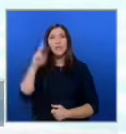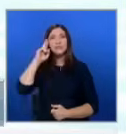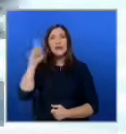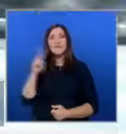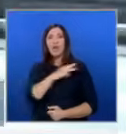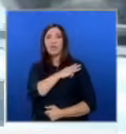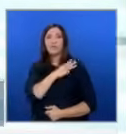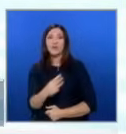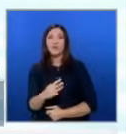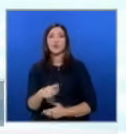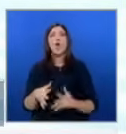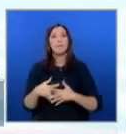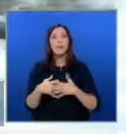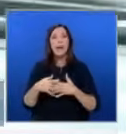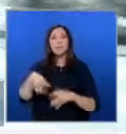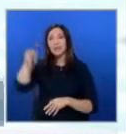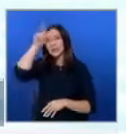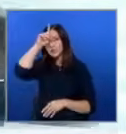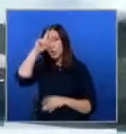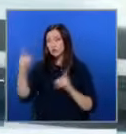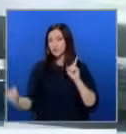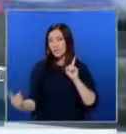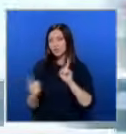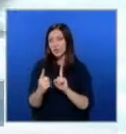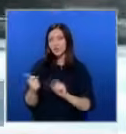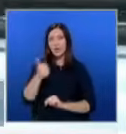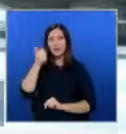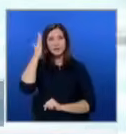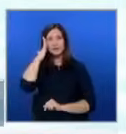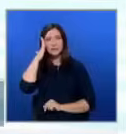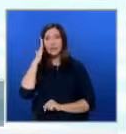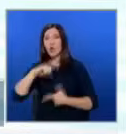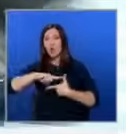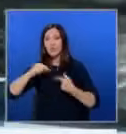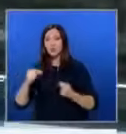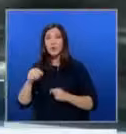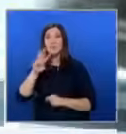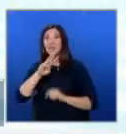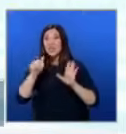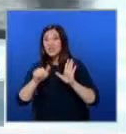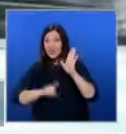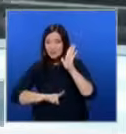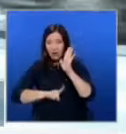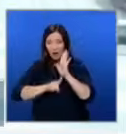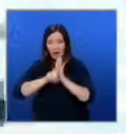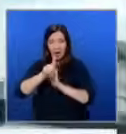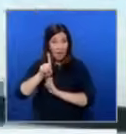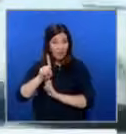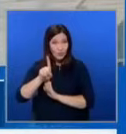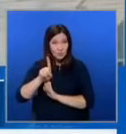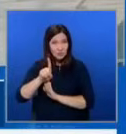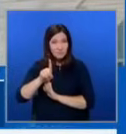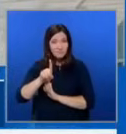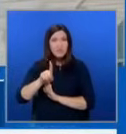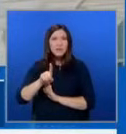Здравейте от Вашингтон. Американската столица посреща лидерите на страните от НАТО при 36 градусови температури